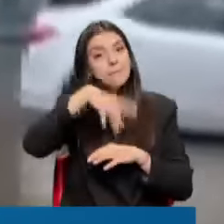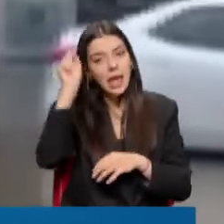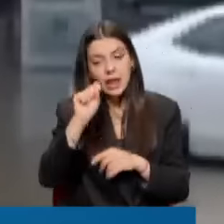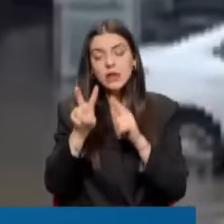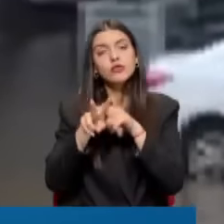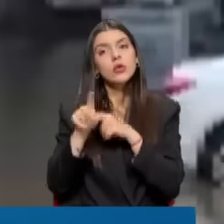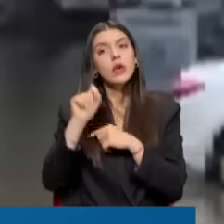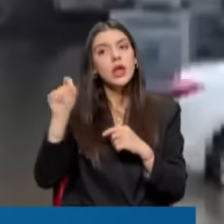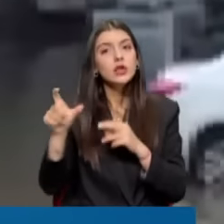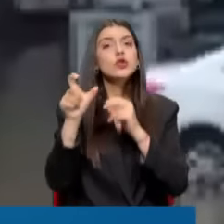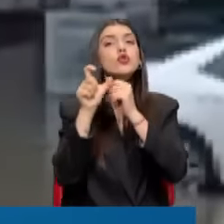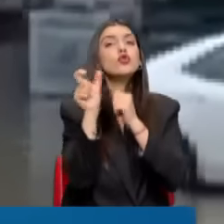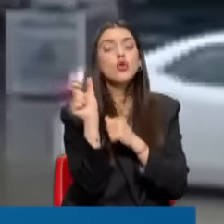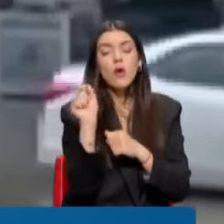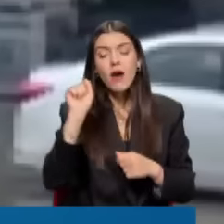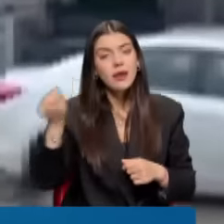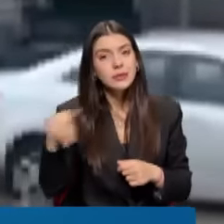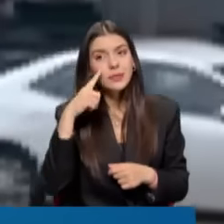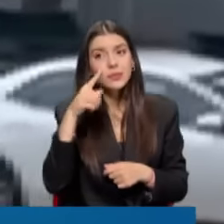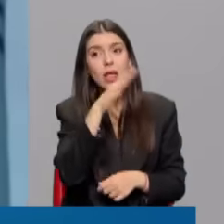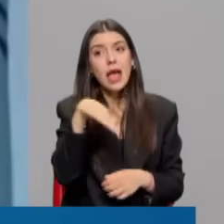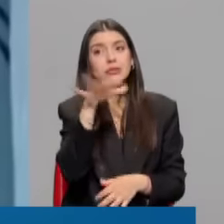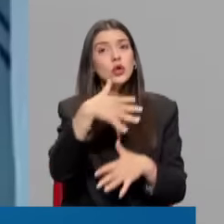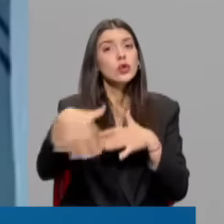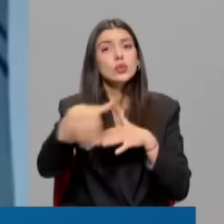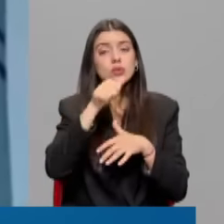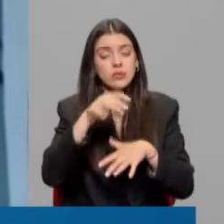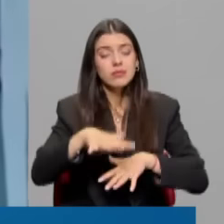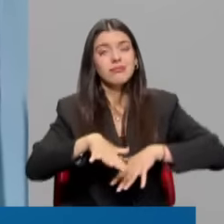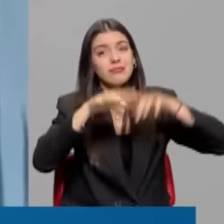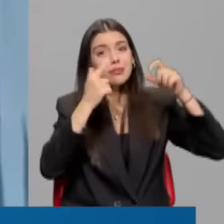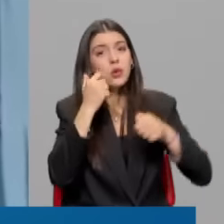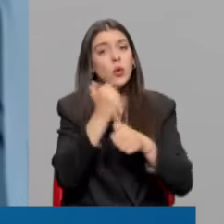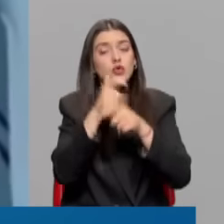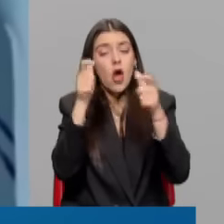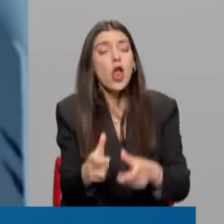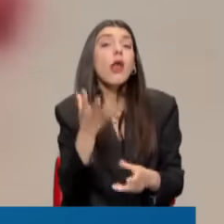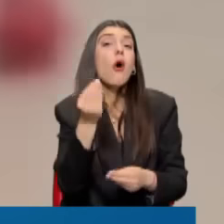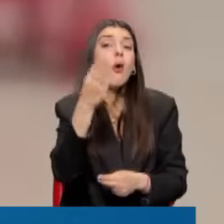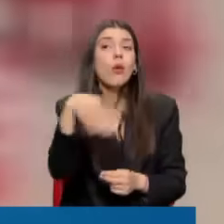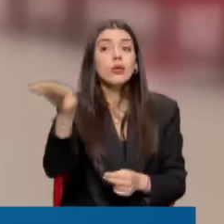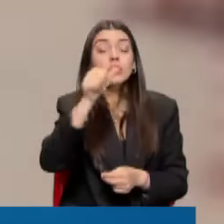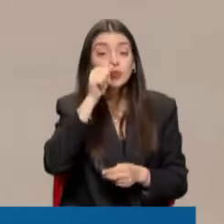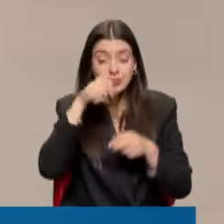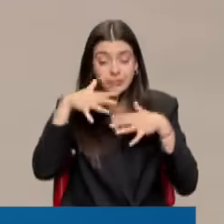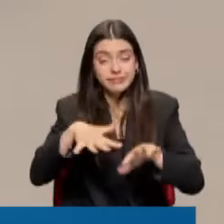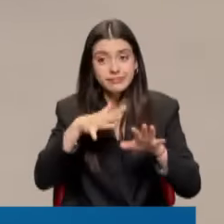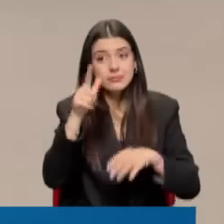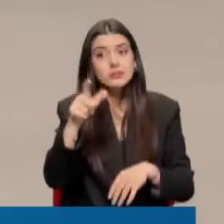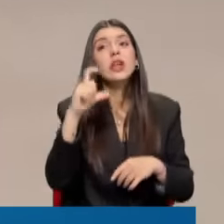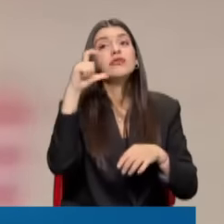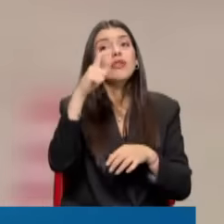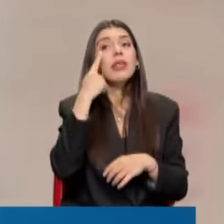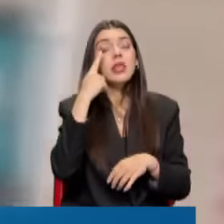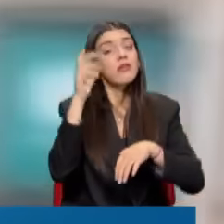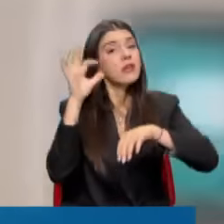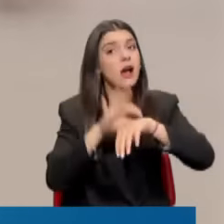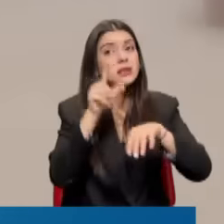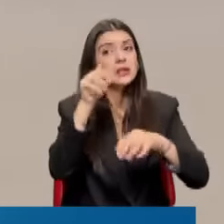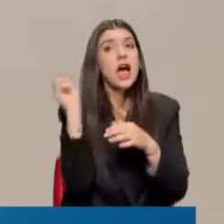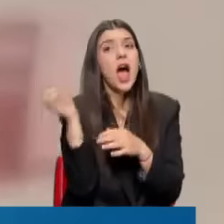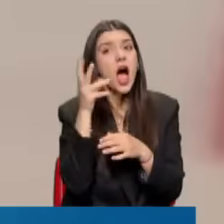Çukurova ilçesinde birçok Bulvar göle döndü sokakları ve evleri su bastı Ceyhan'da Devlet Hastanesinin acil